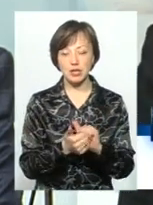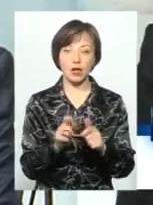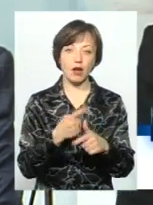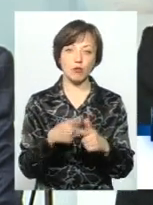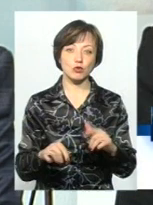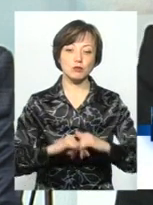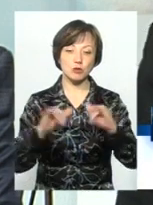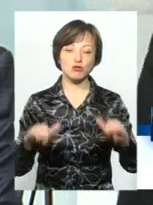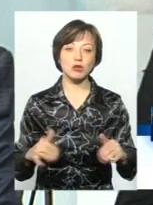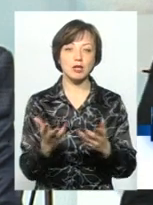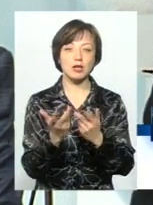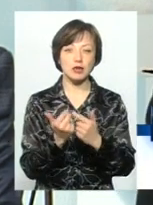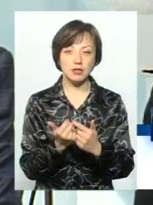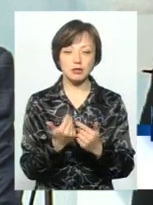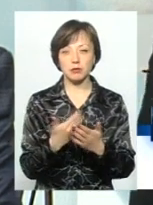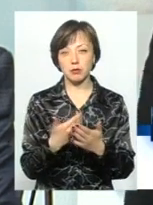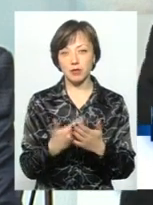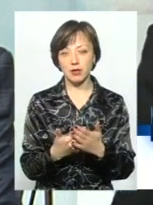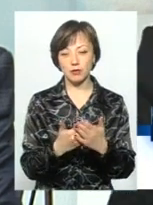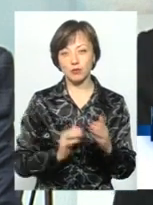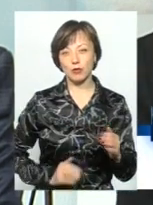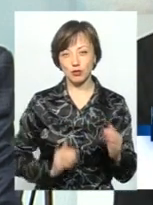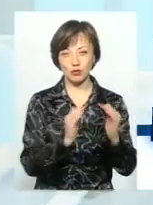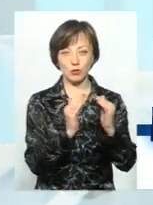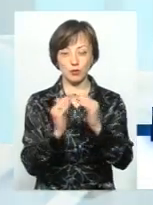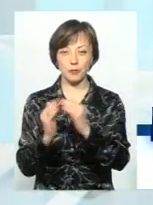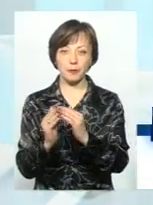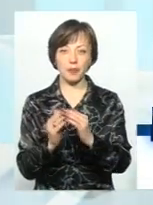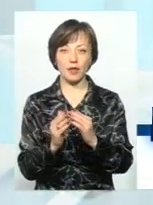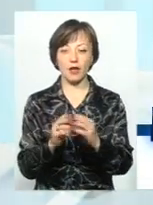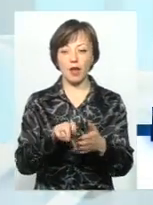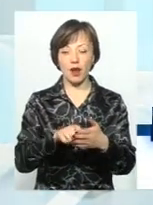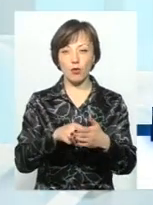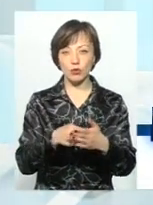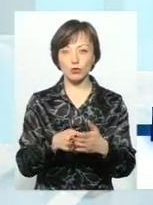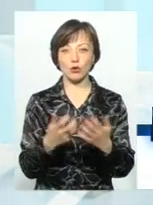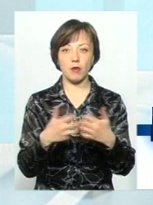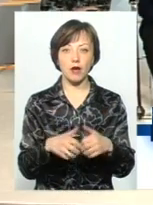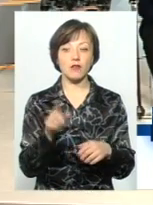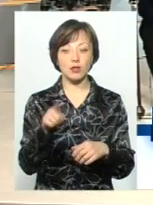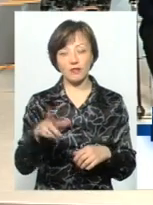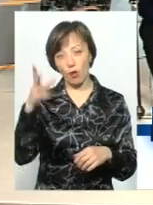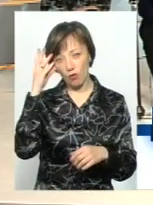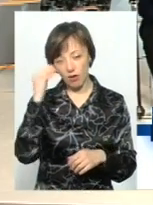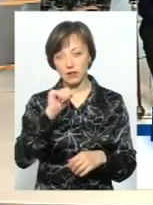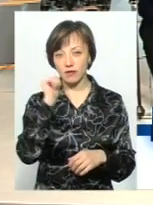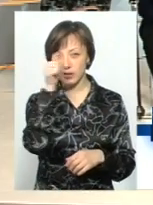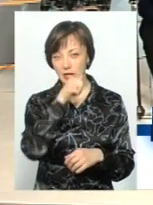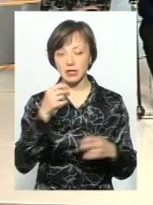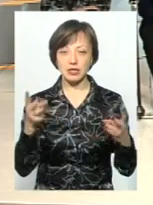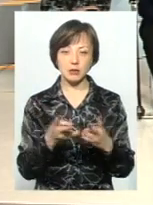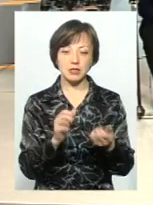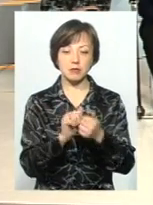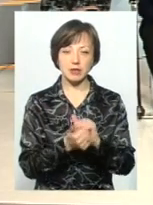збільшити кількість, допустимо, приватного сектора, де стоять побутове регулюючі обладнання. Тобто вони врахували, що в рік треба замінити